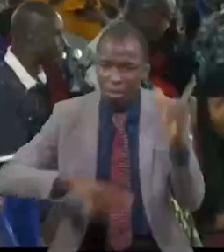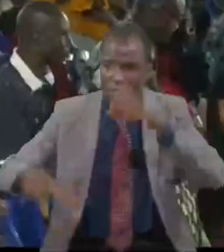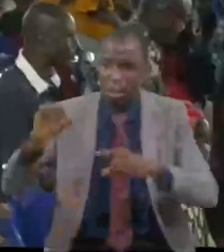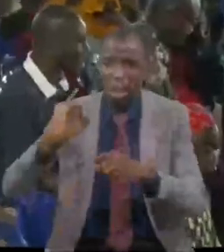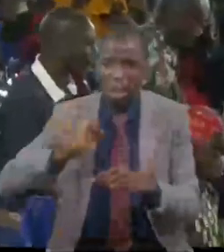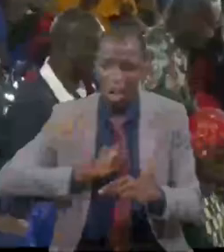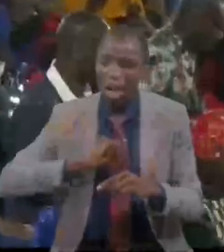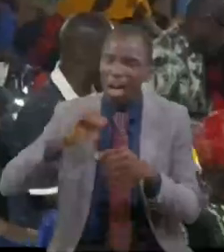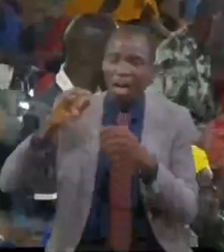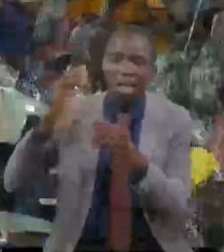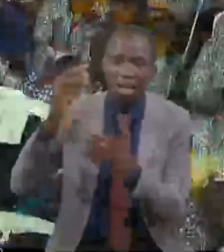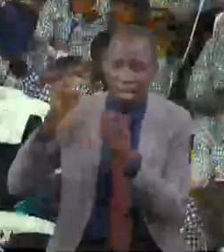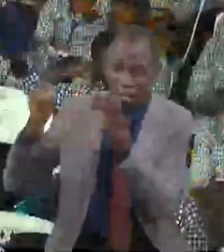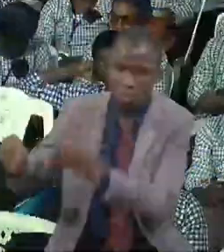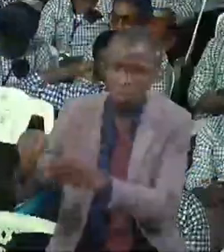je les